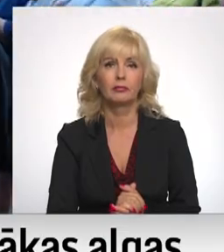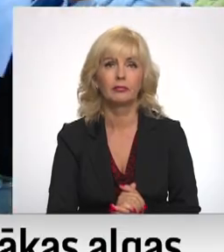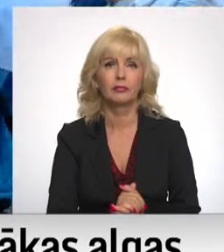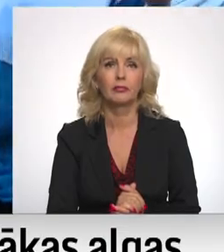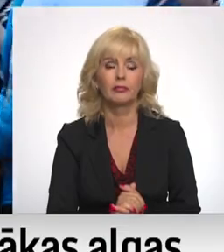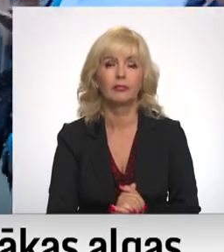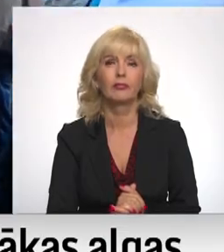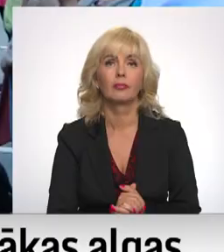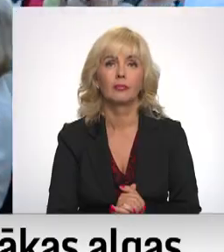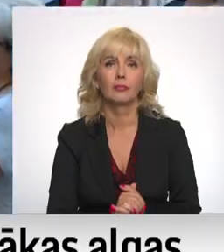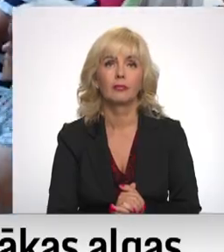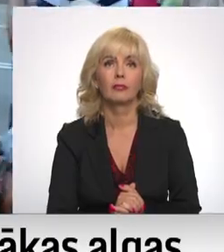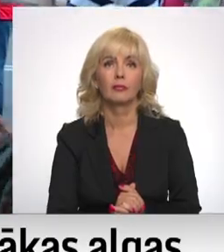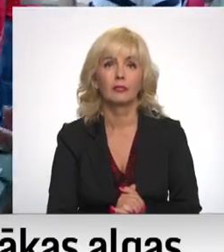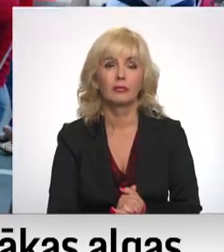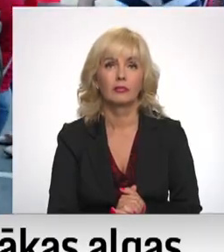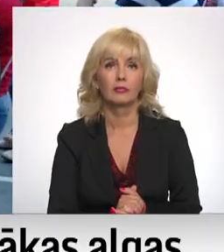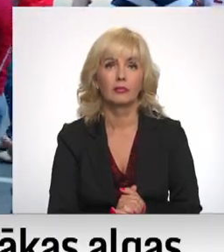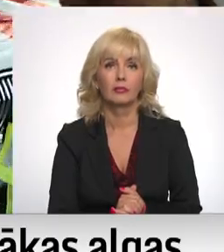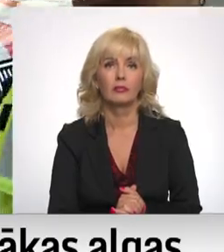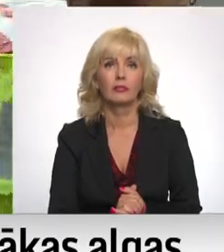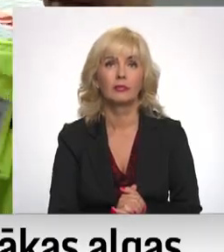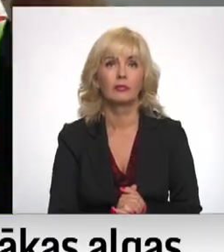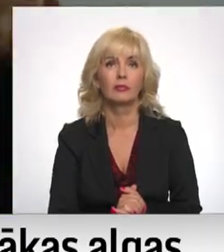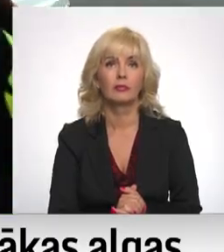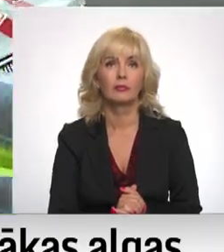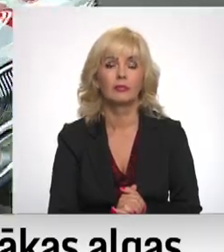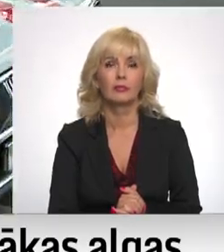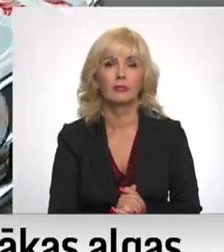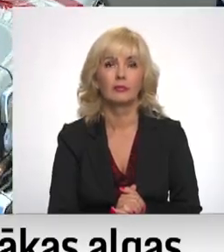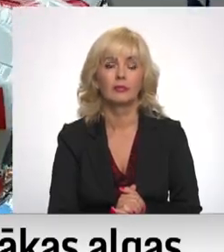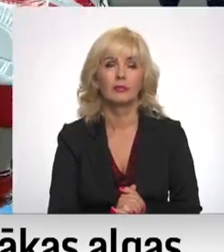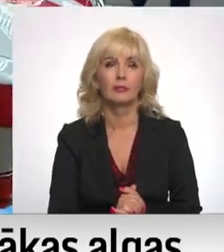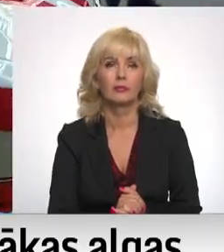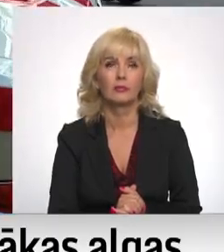Ilja Kozins, Jevgēnija Kopalova, Dzintars Spriņģis, Ainis Kupčs, Latvijas televīzija.